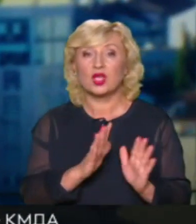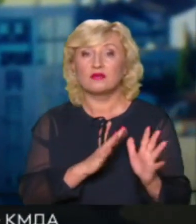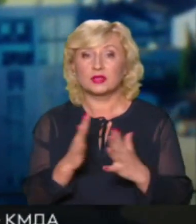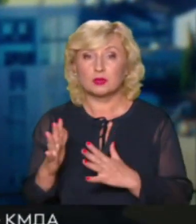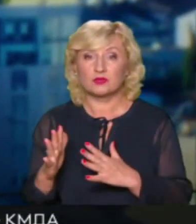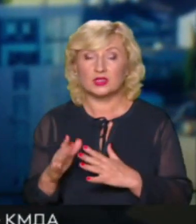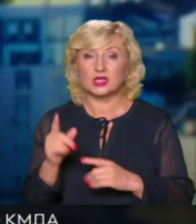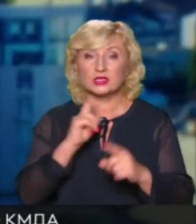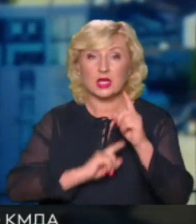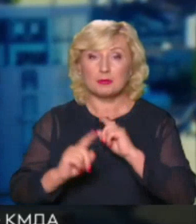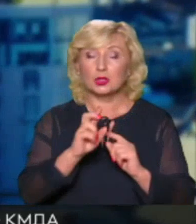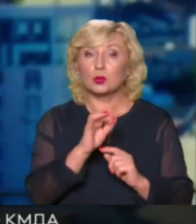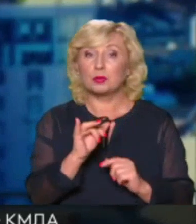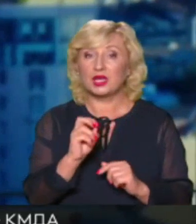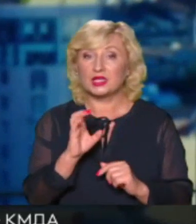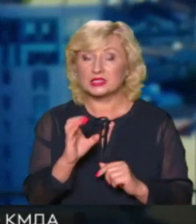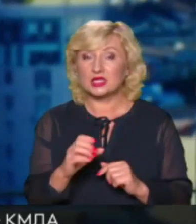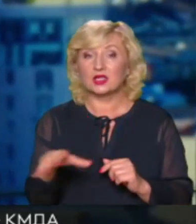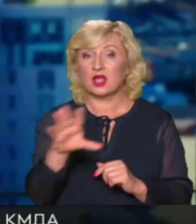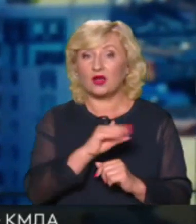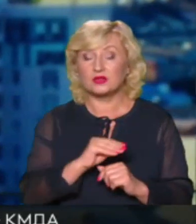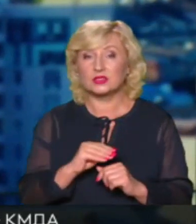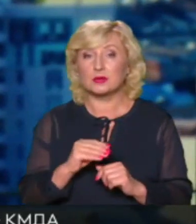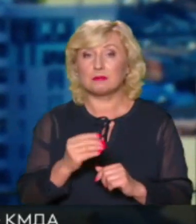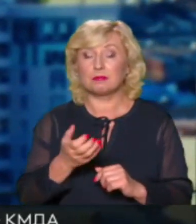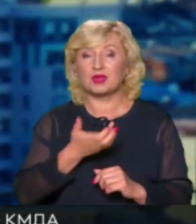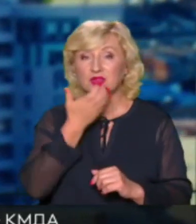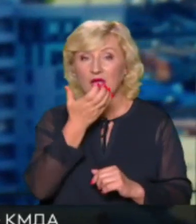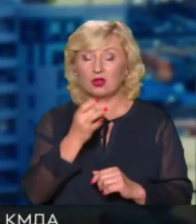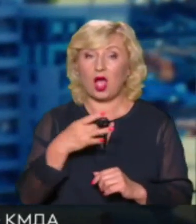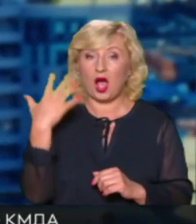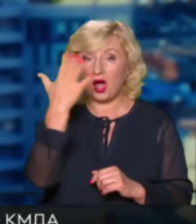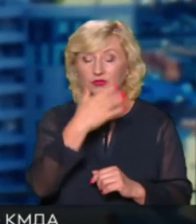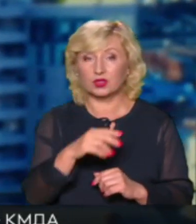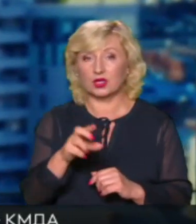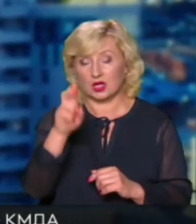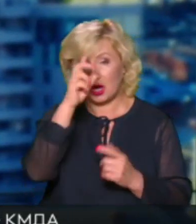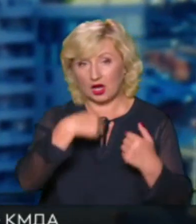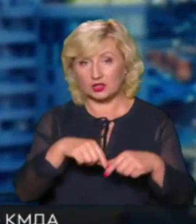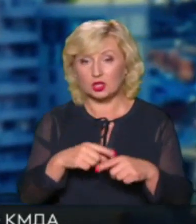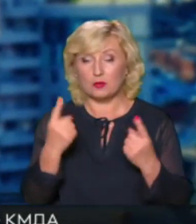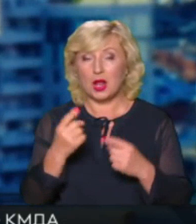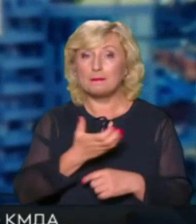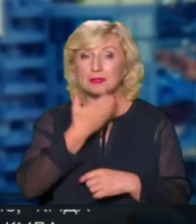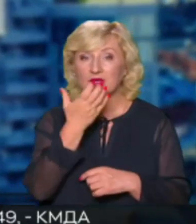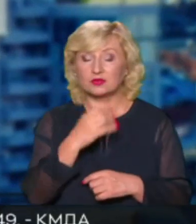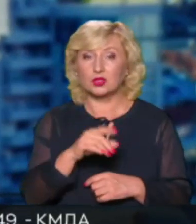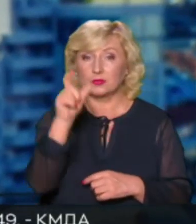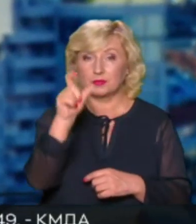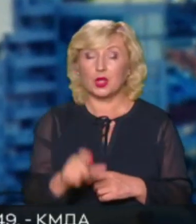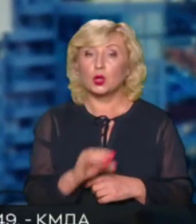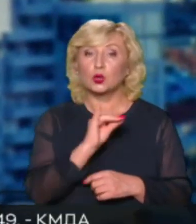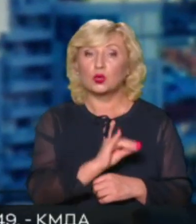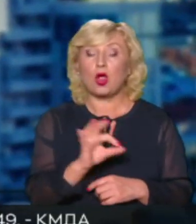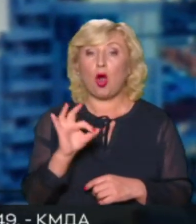рамках саміту БРІКС, і, в принципі, всі події навколо Південної Африки і країн глобального півдня. От Юрій Олійник, кандидат політичних